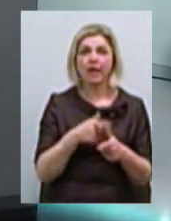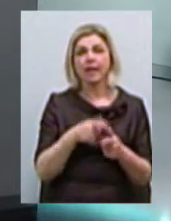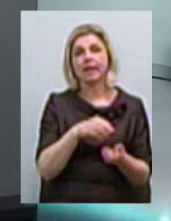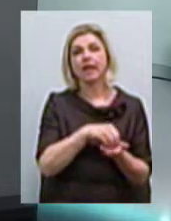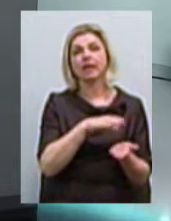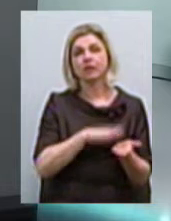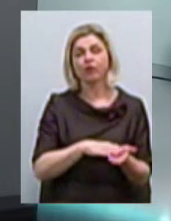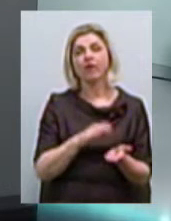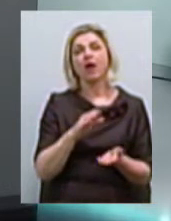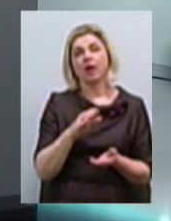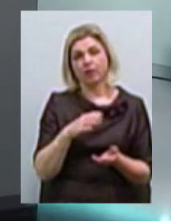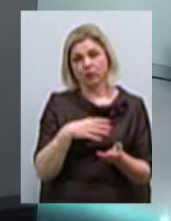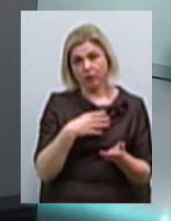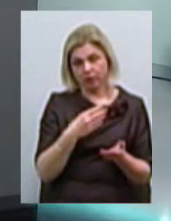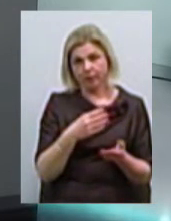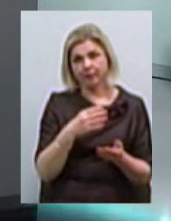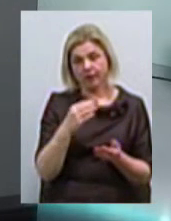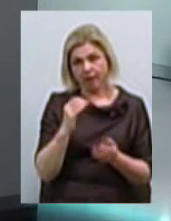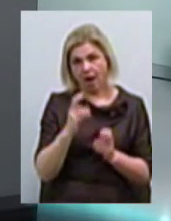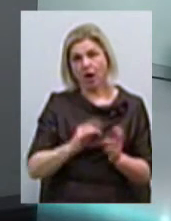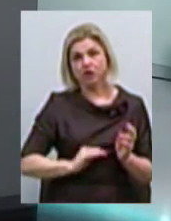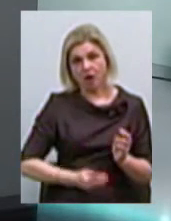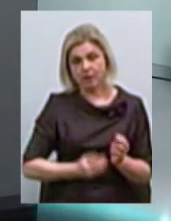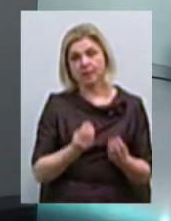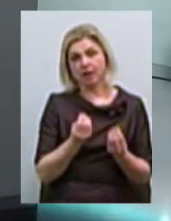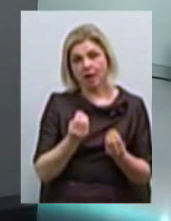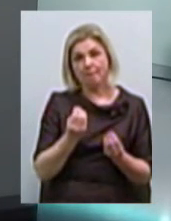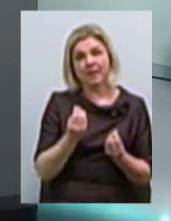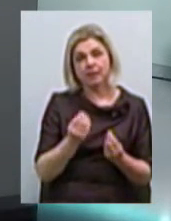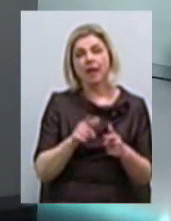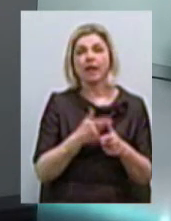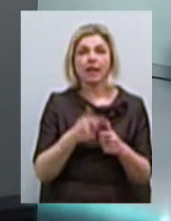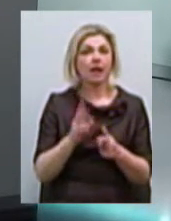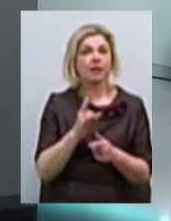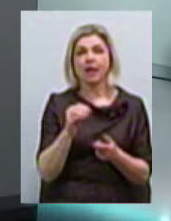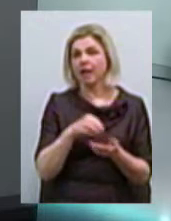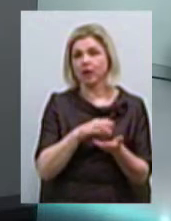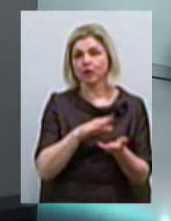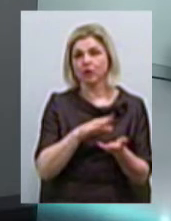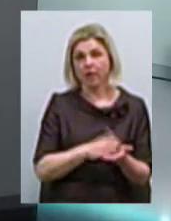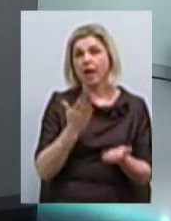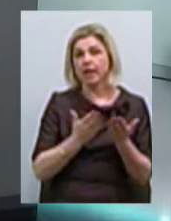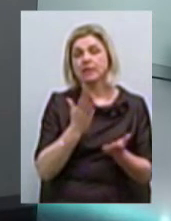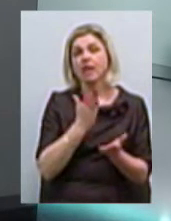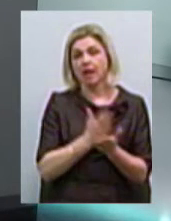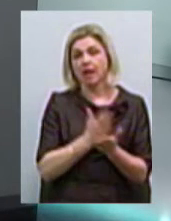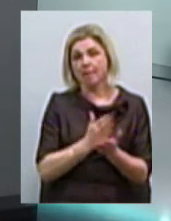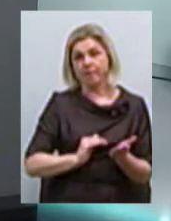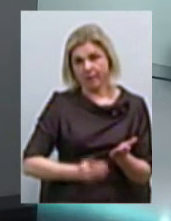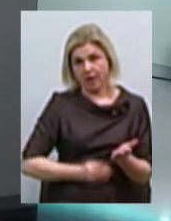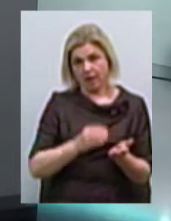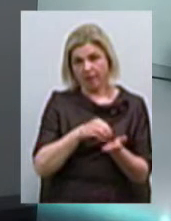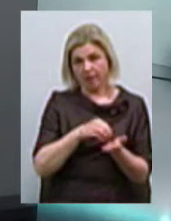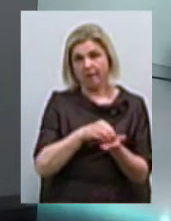реєструвати фізичну особу підприємця або не реєструвати. У разі, якщо фізична особа має реєстрацію фізичної особи